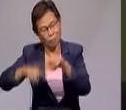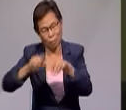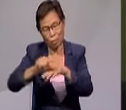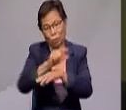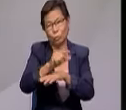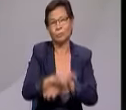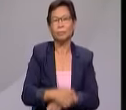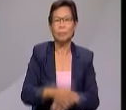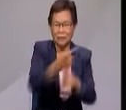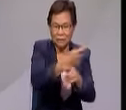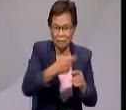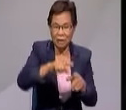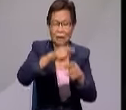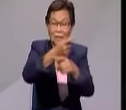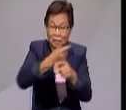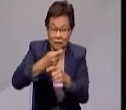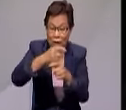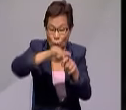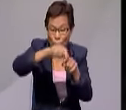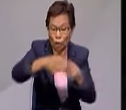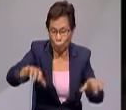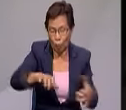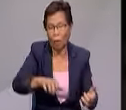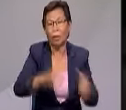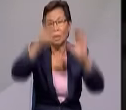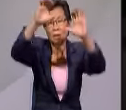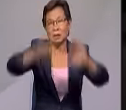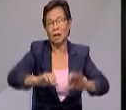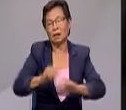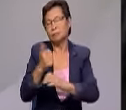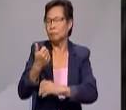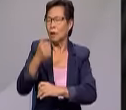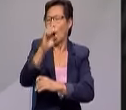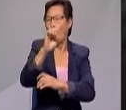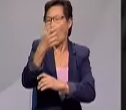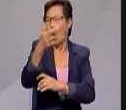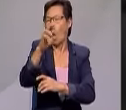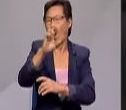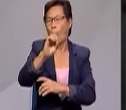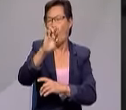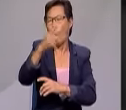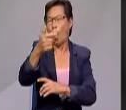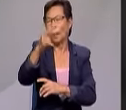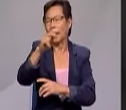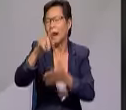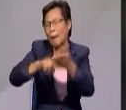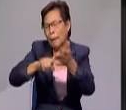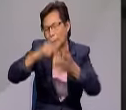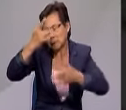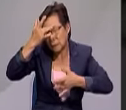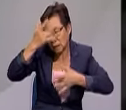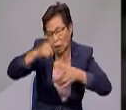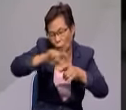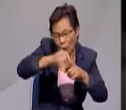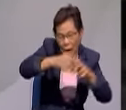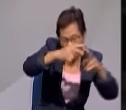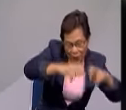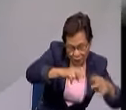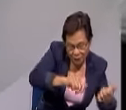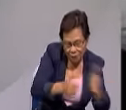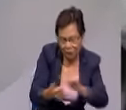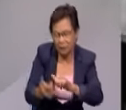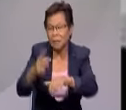Tambahnya lagi, ternakan udang berkenaan dilaksanakan secara organik dan sebarang jangkitan terhadap udang akan dikaji di